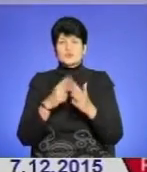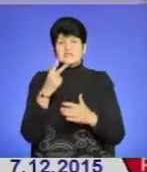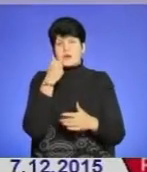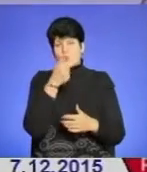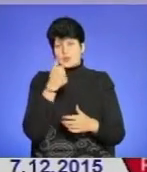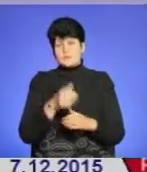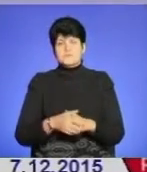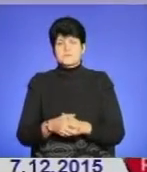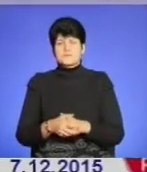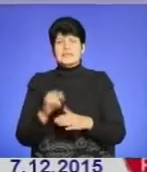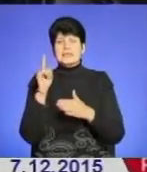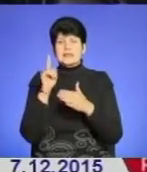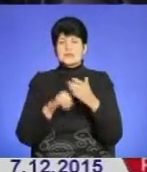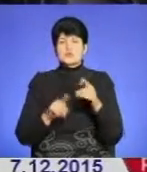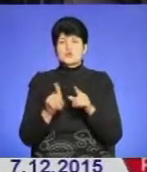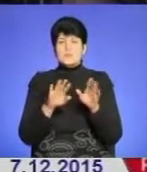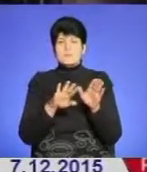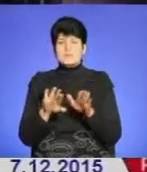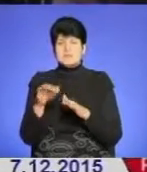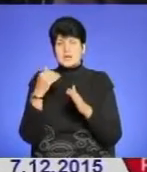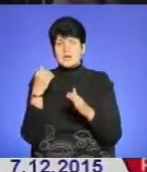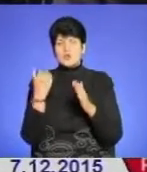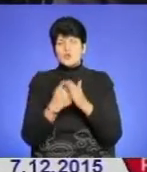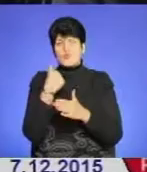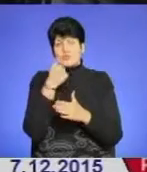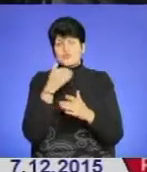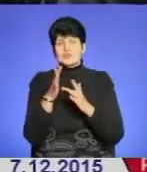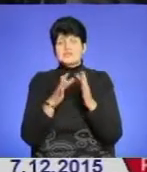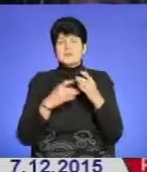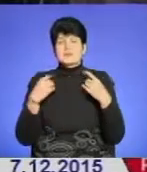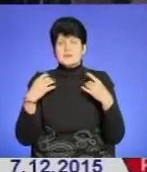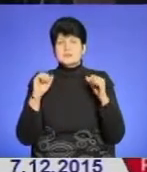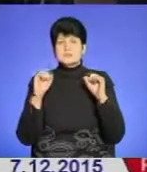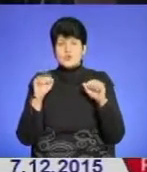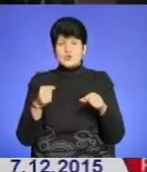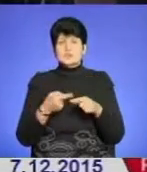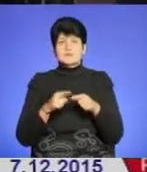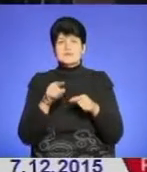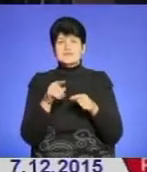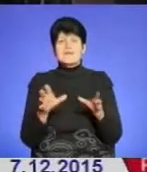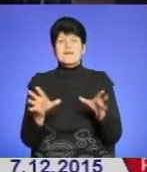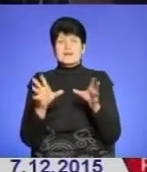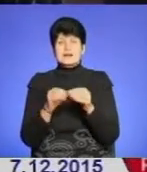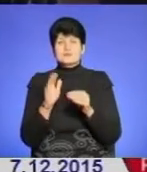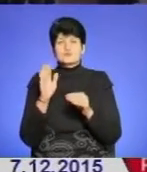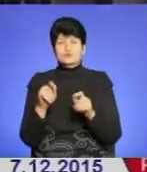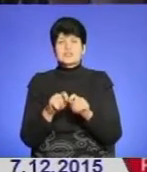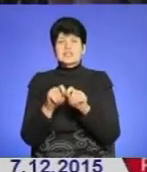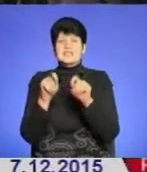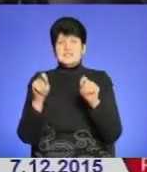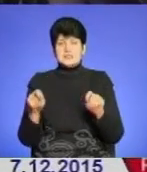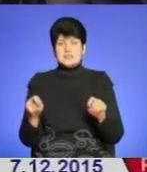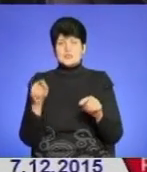2 роки. Надіюся, що вже десь після новорічного різдвяних свят, що ми зможемо це вже разом бути на відкритті того